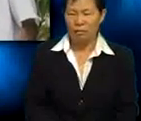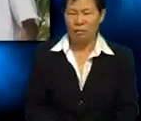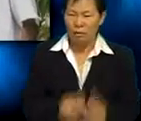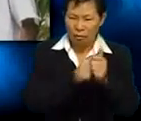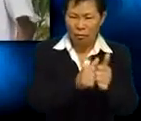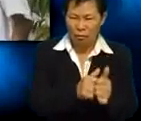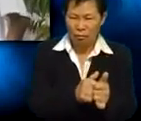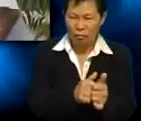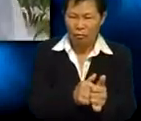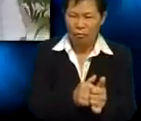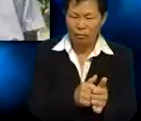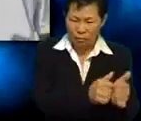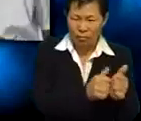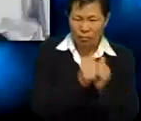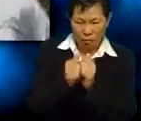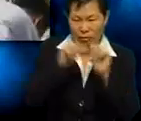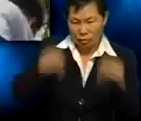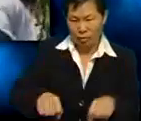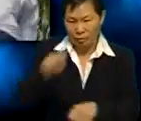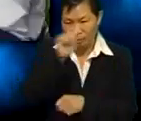kan? Ha, yelah, jom lah. Ha,